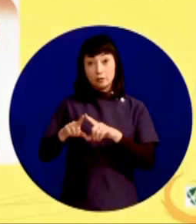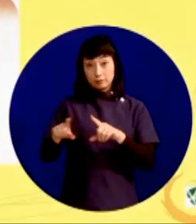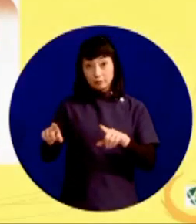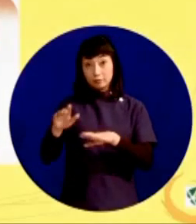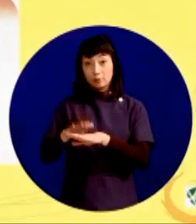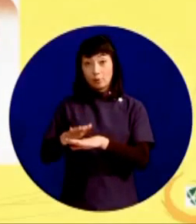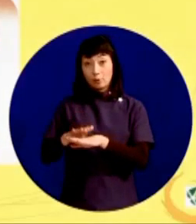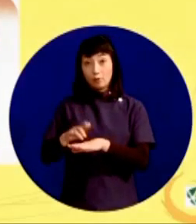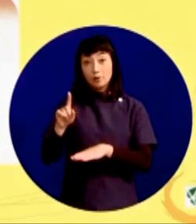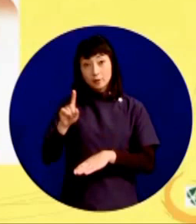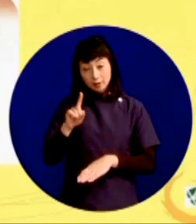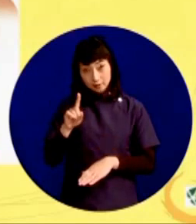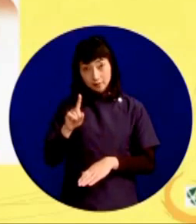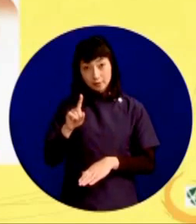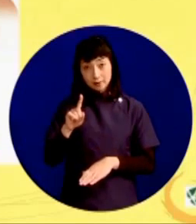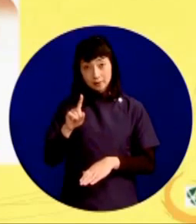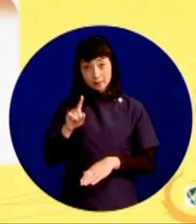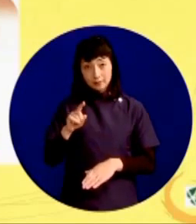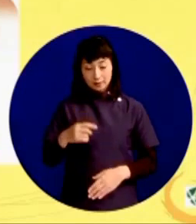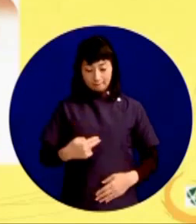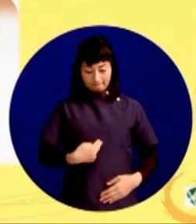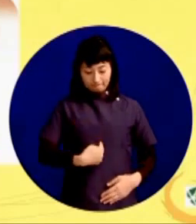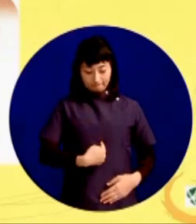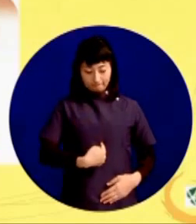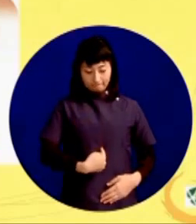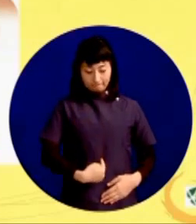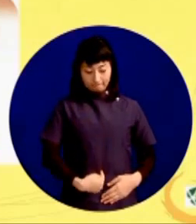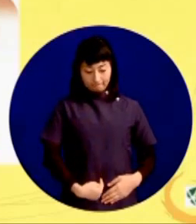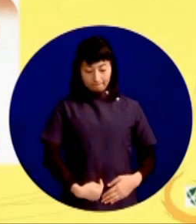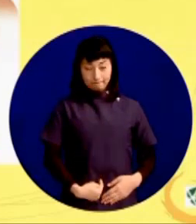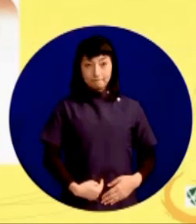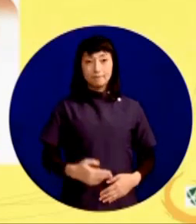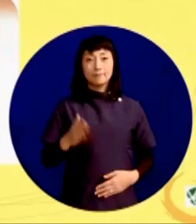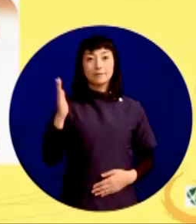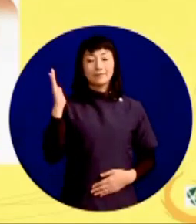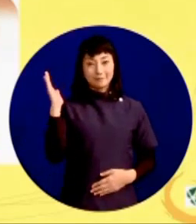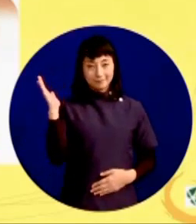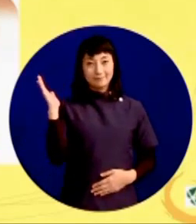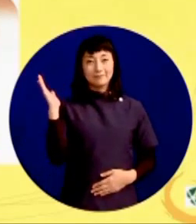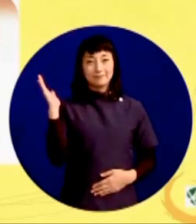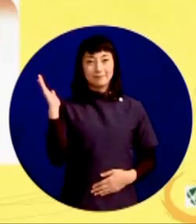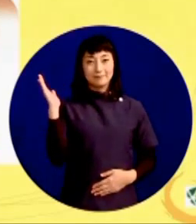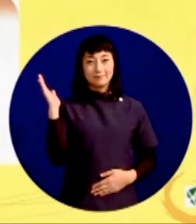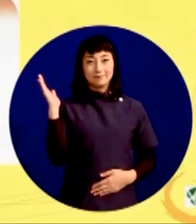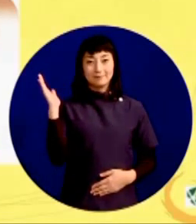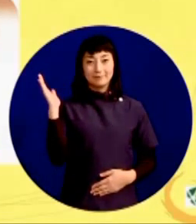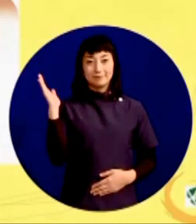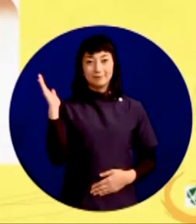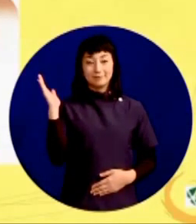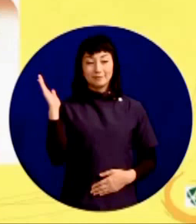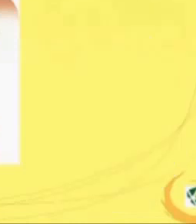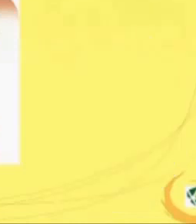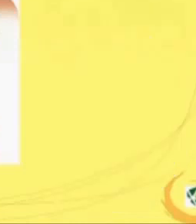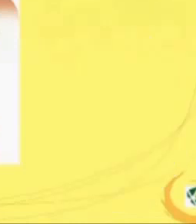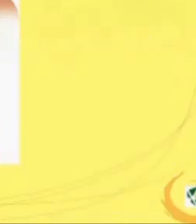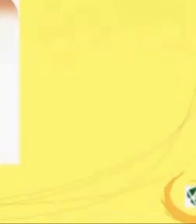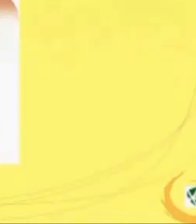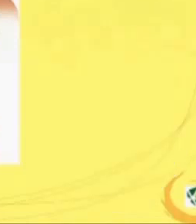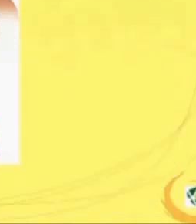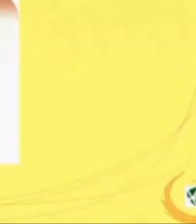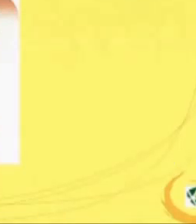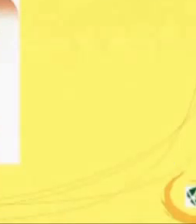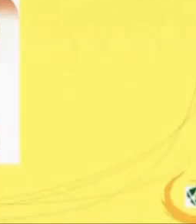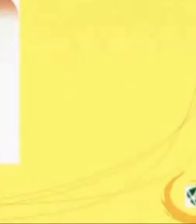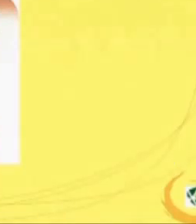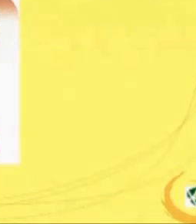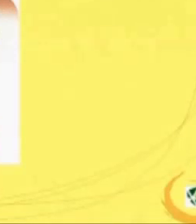の方法はお腹の真ん中を20cm切開して大動脈に達します